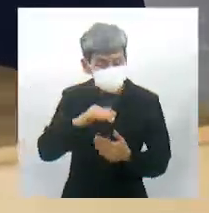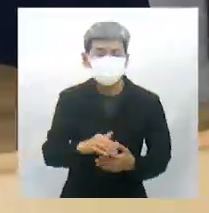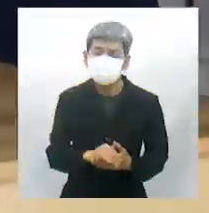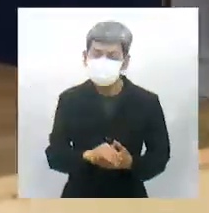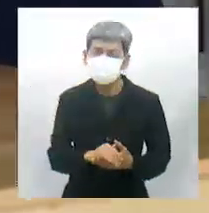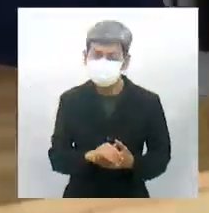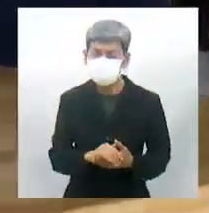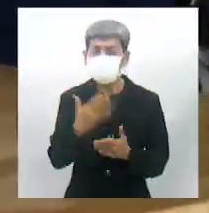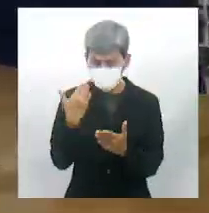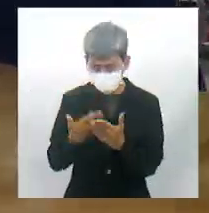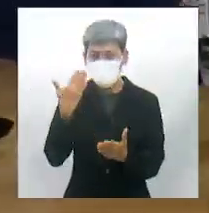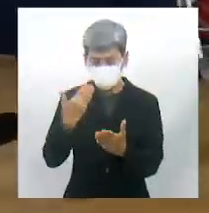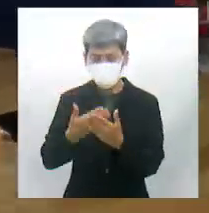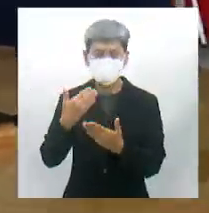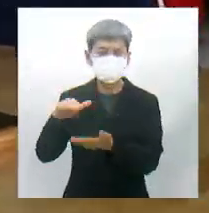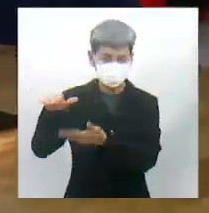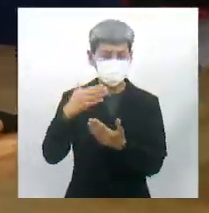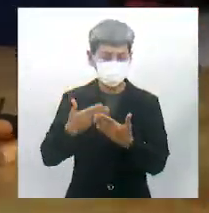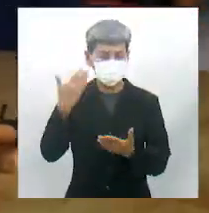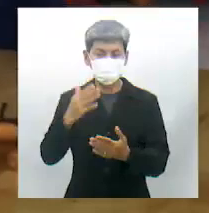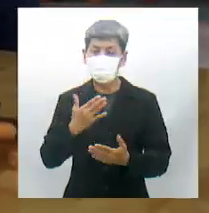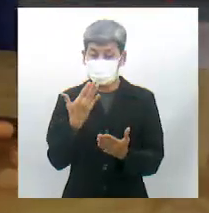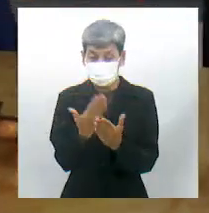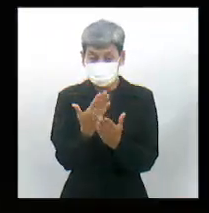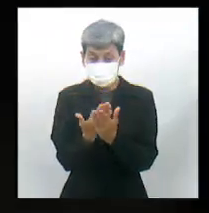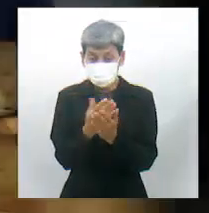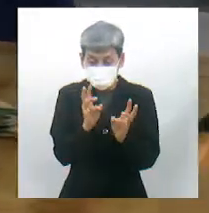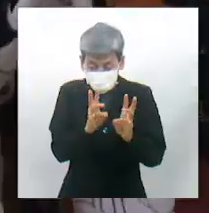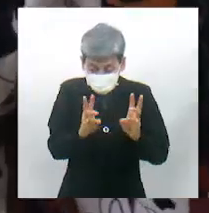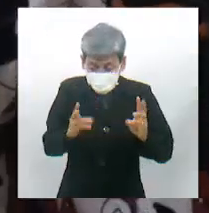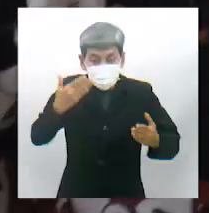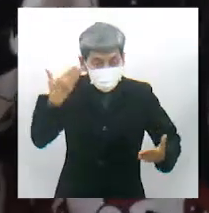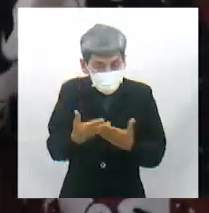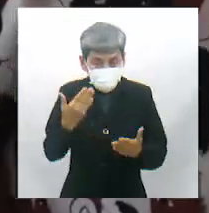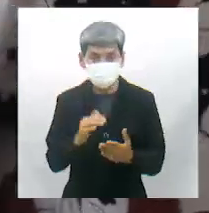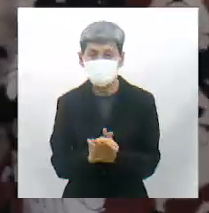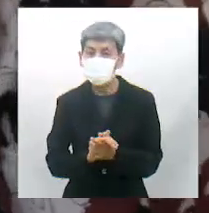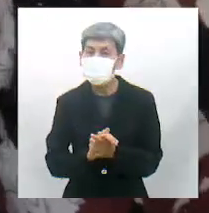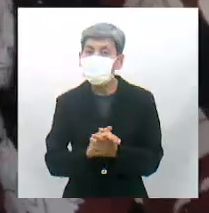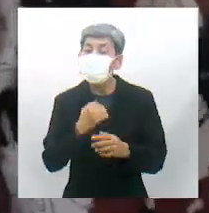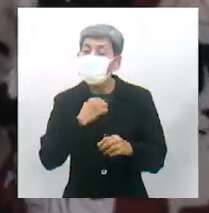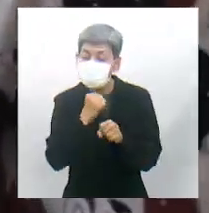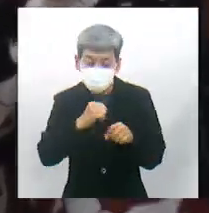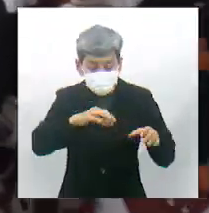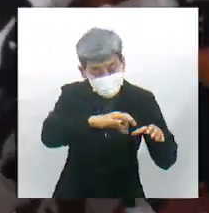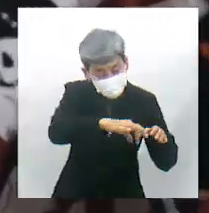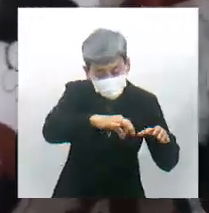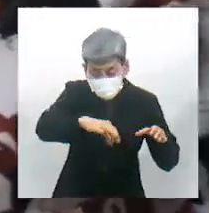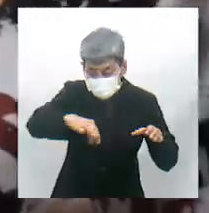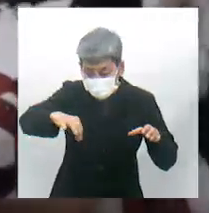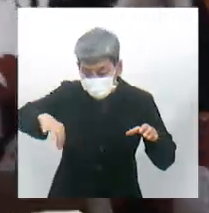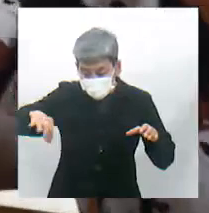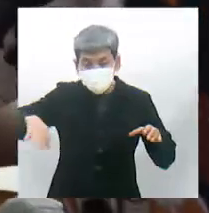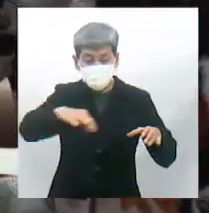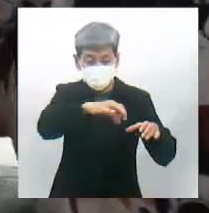ก็สูงอยู่ค่ะ สูงอยู่ครับเพราะว่าราคามันก็เลยต้องสูง นี้เราต้องฝังไว้ข้างในได้ป่ะหรือว่าแค่โรยไว้อย่างนี้เ ลยโรยเส